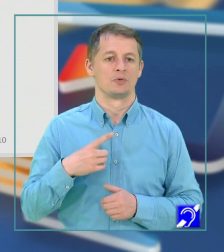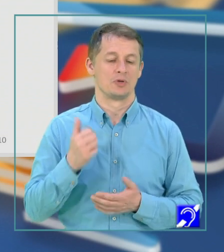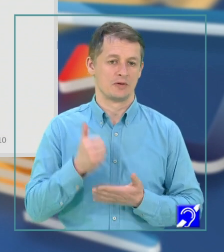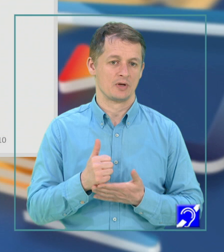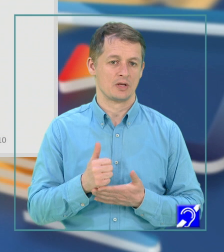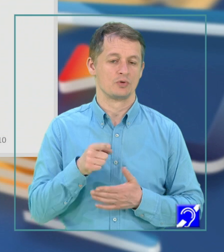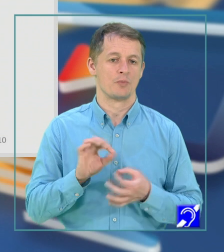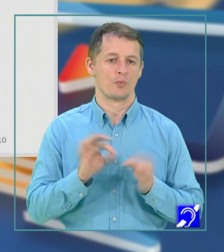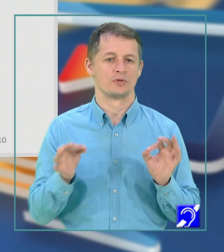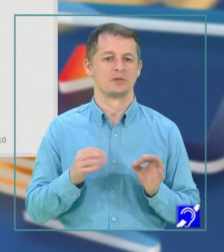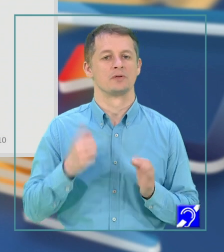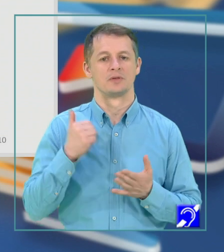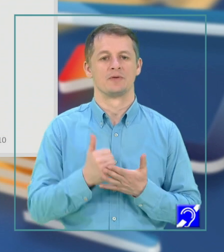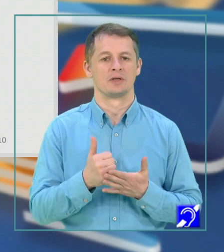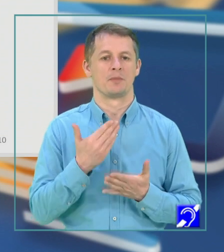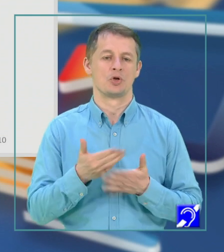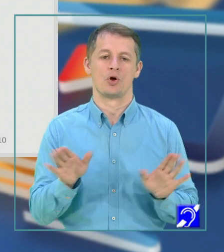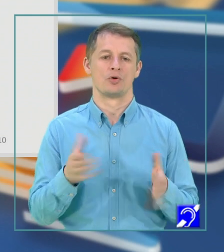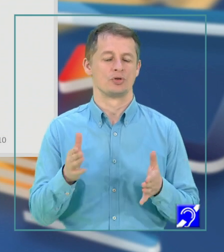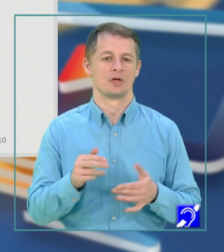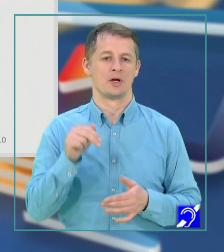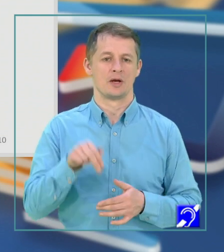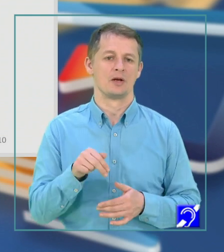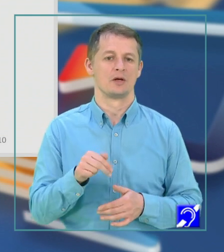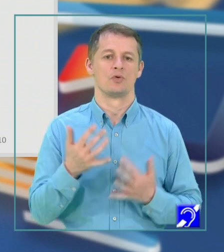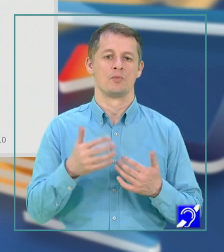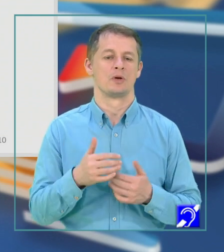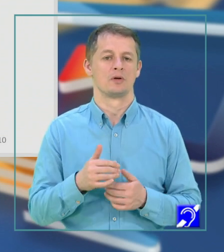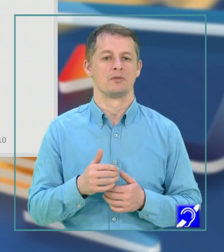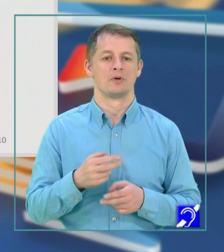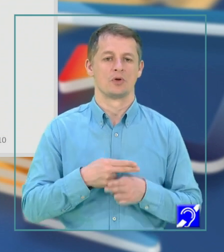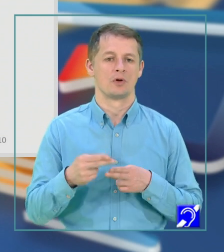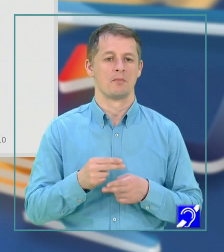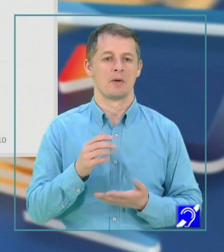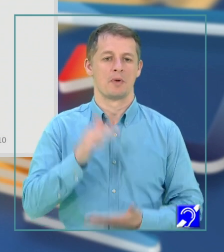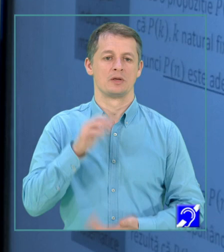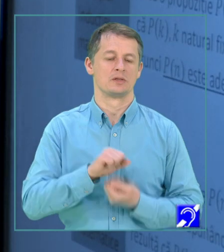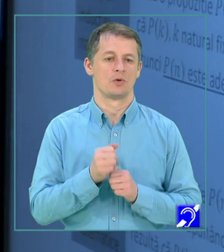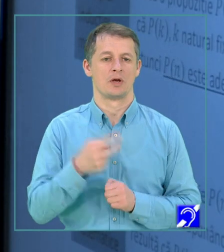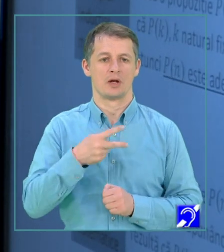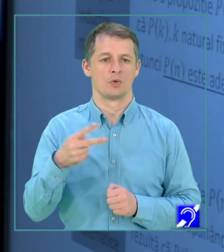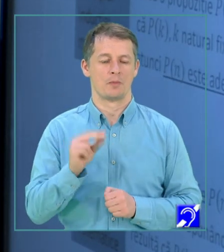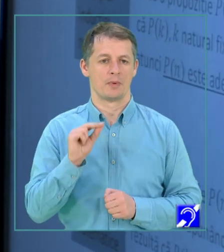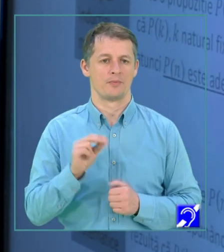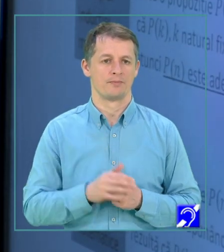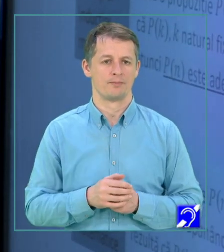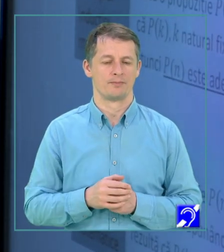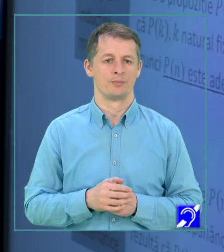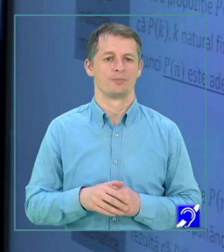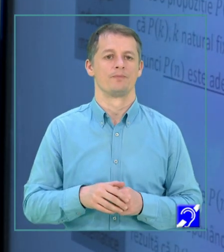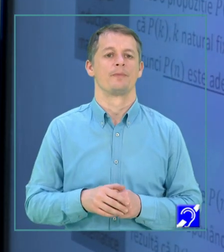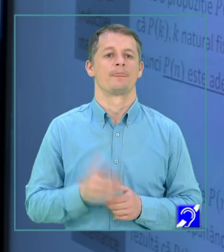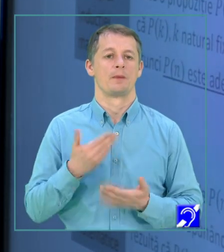atunci propoziția devine adevărată pentru orice N număr natural mai mare sau egal cu P. Metoda pe care o folosim